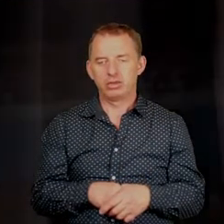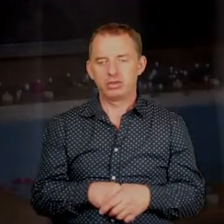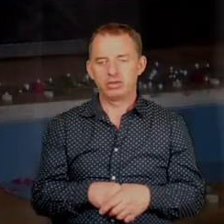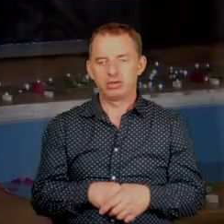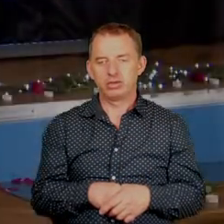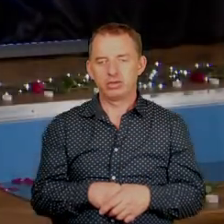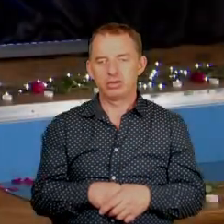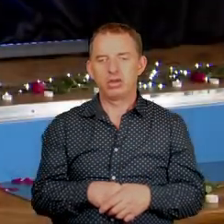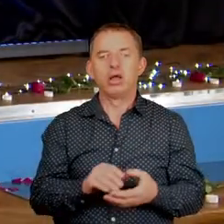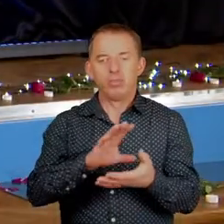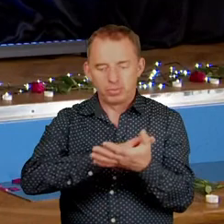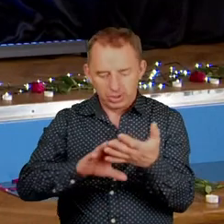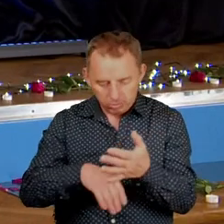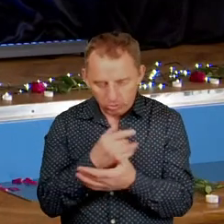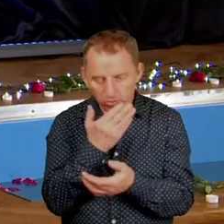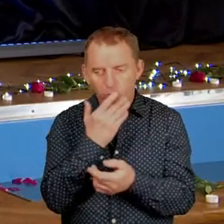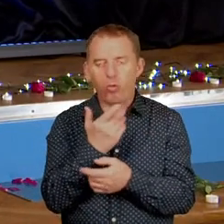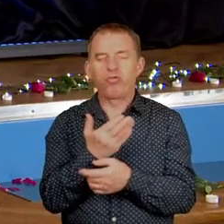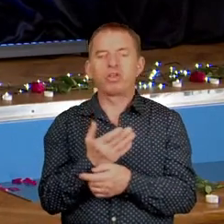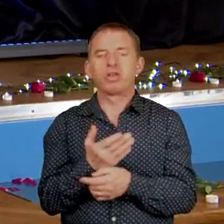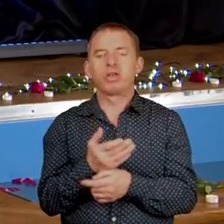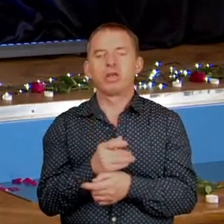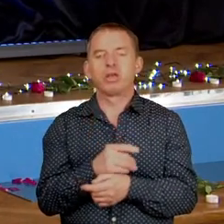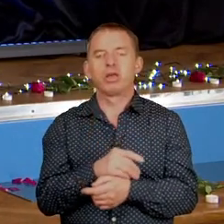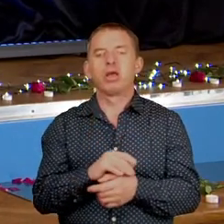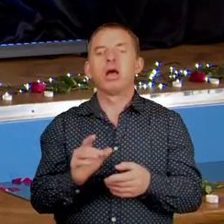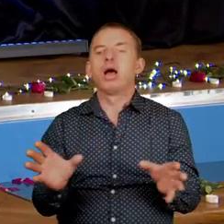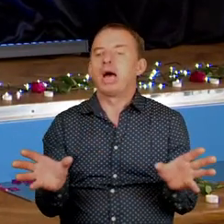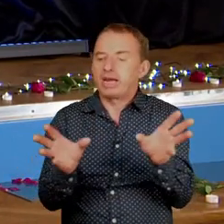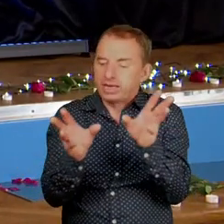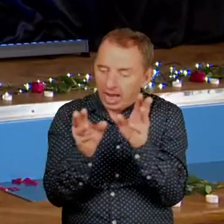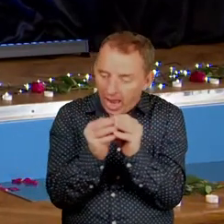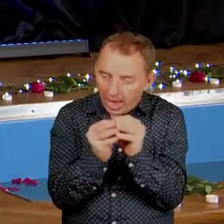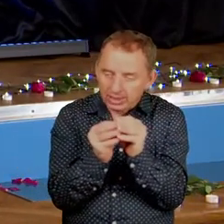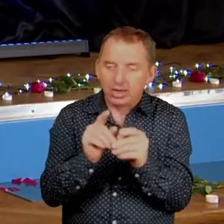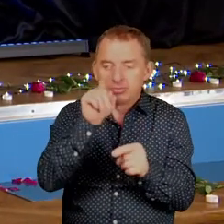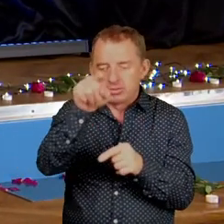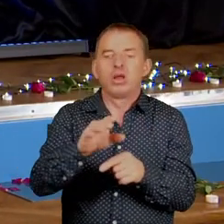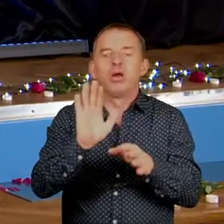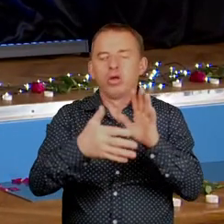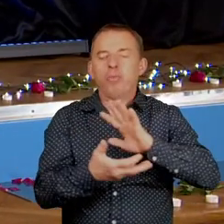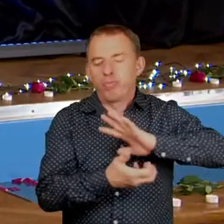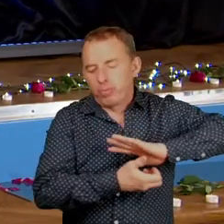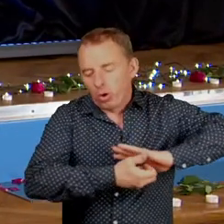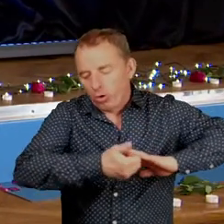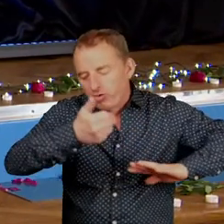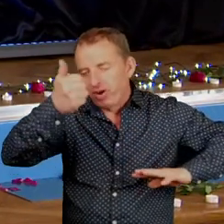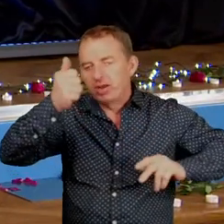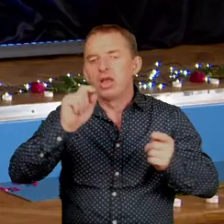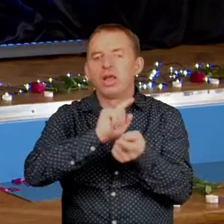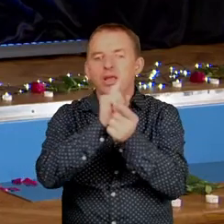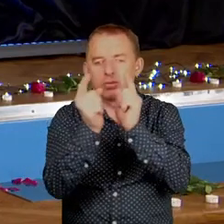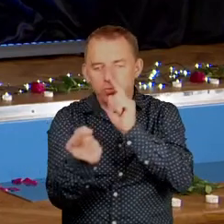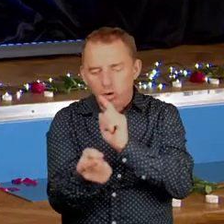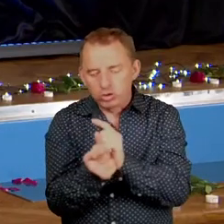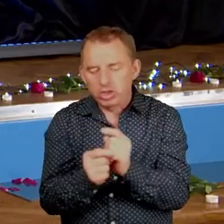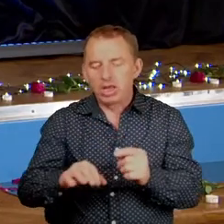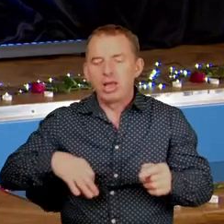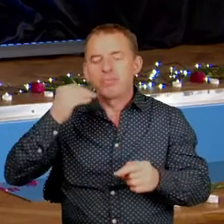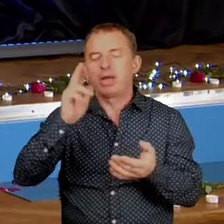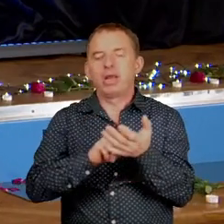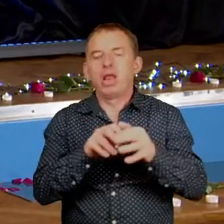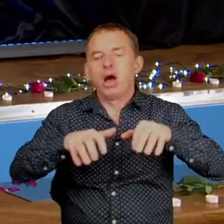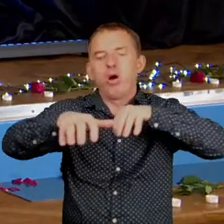air. Biblia mówi, że z nimi zostaniemy porwani, aby spotkać Pana na obłokach, w